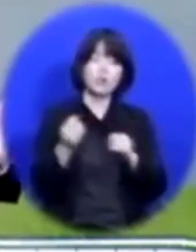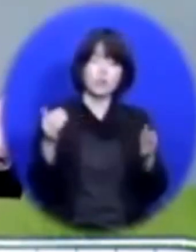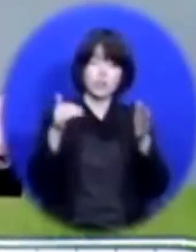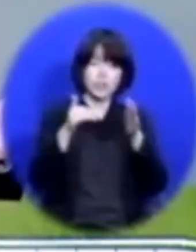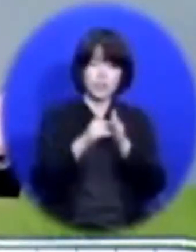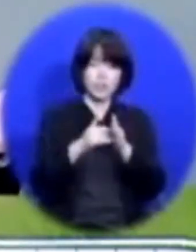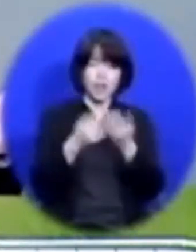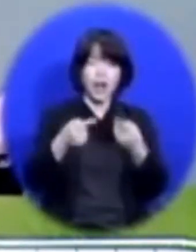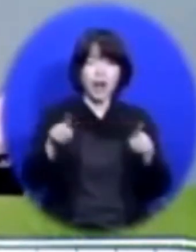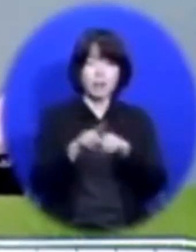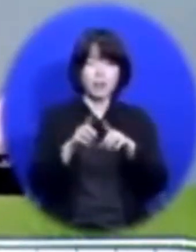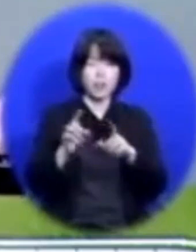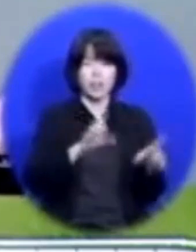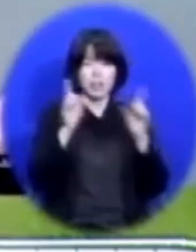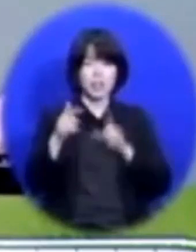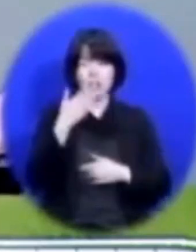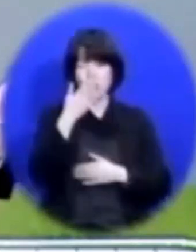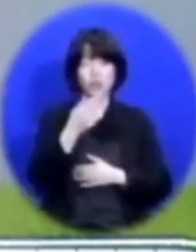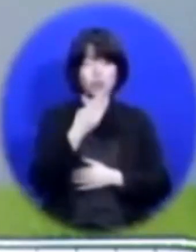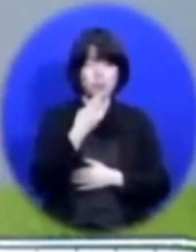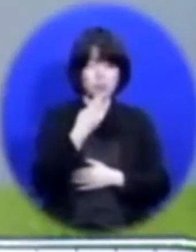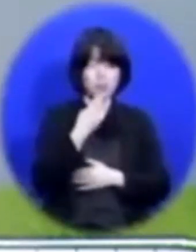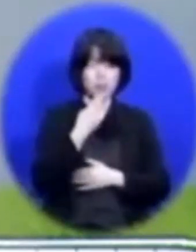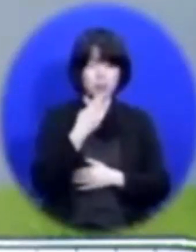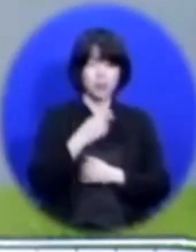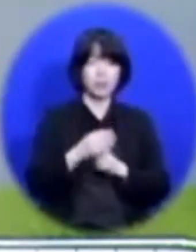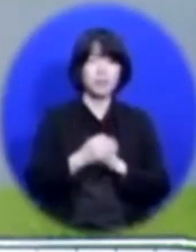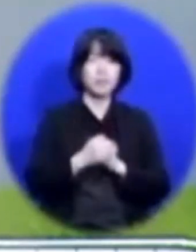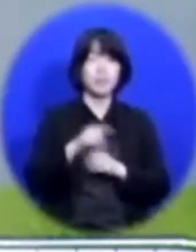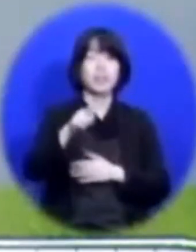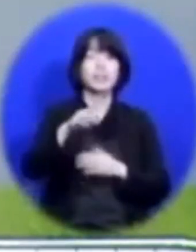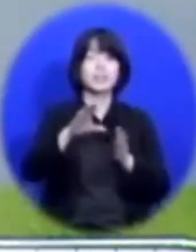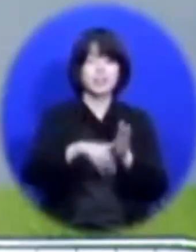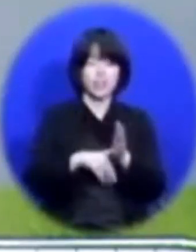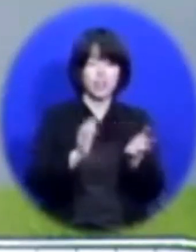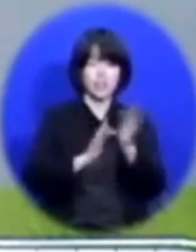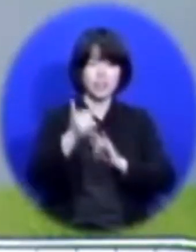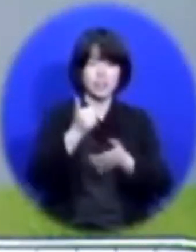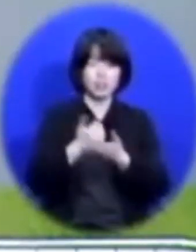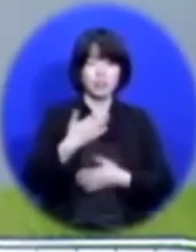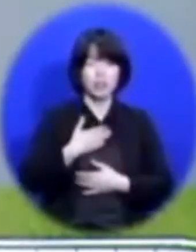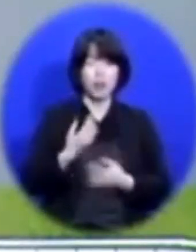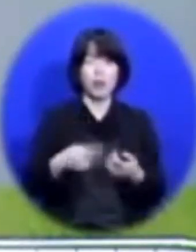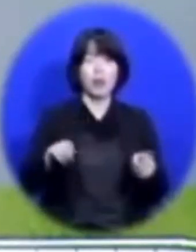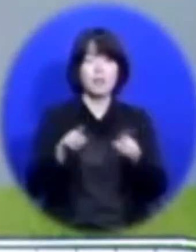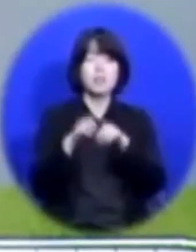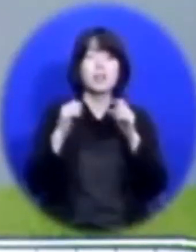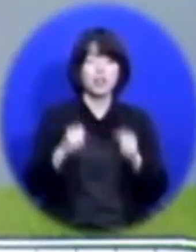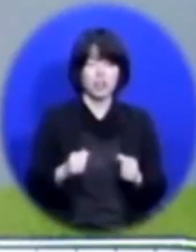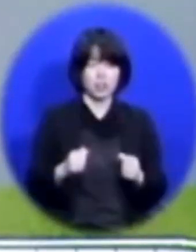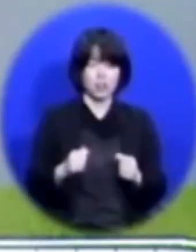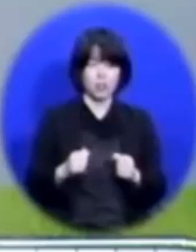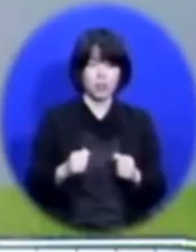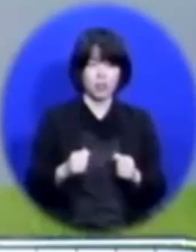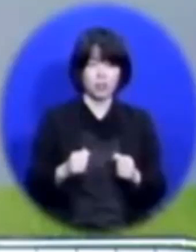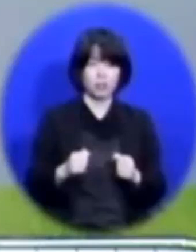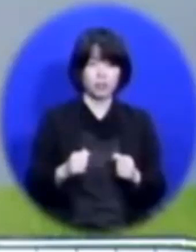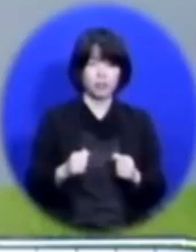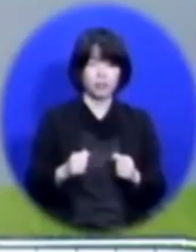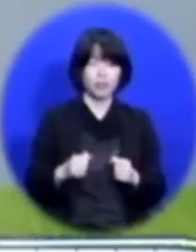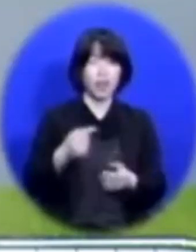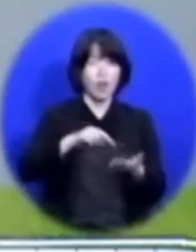살수는없잖아요,그렇죠 ?그때예수님이나와 ​​함께계셨기때문에